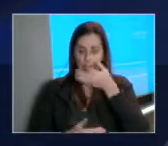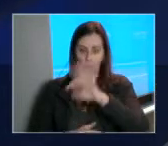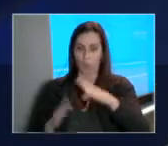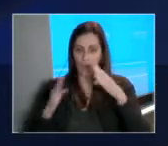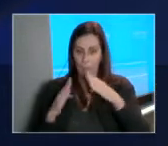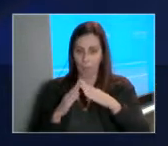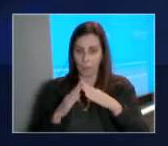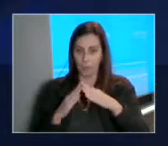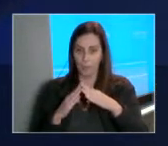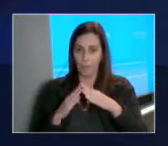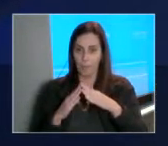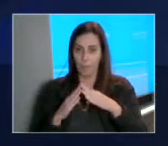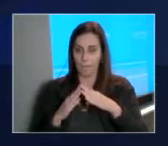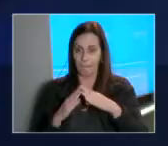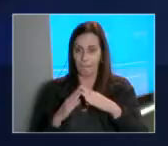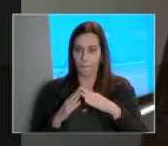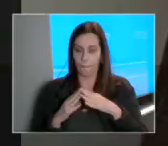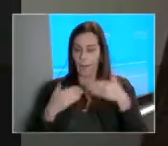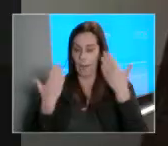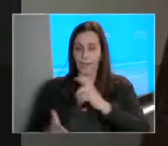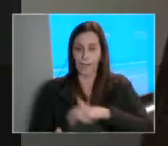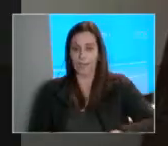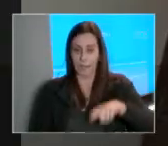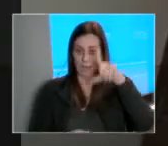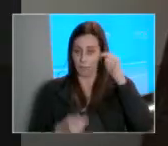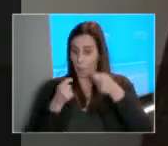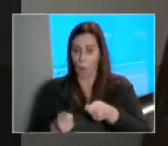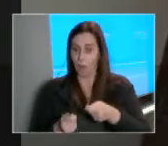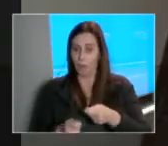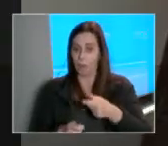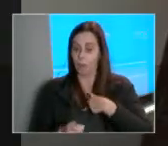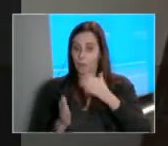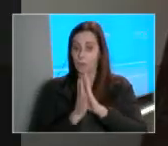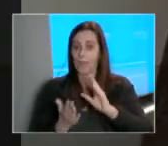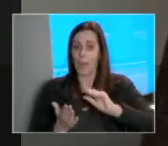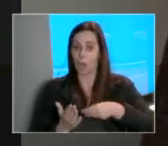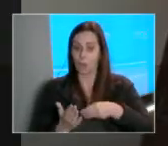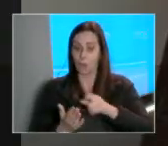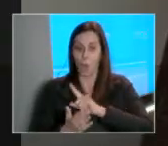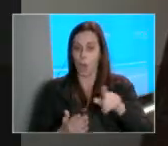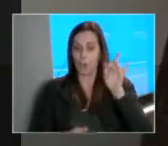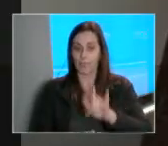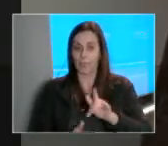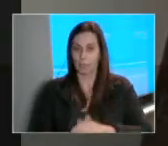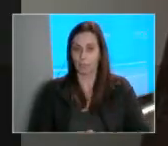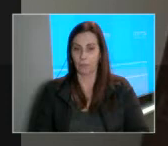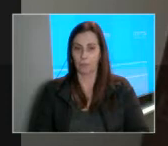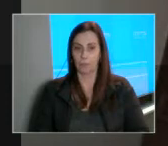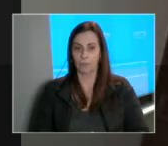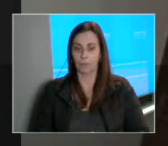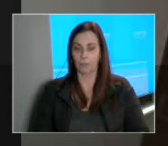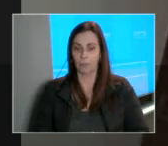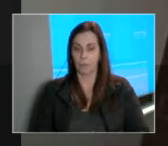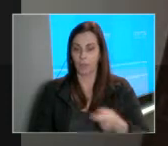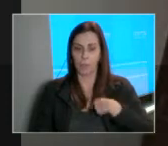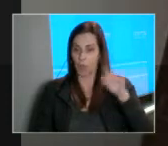שלי, לידיה של עיריית תל אביב בכפייה. אני נתבקשתי לחתום, לא להתנגד.